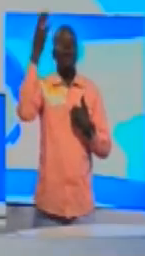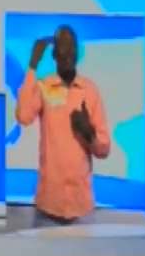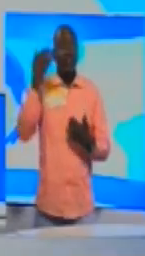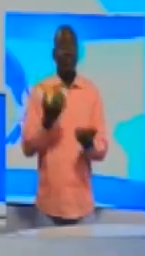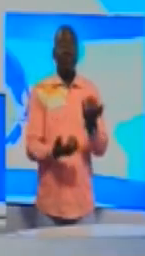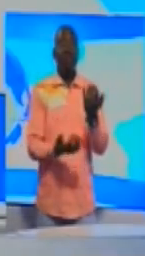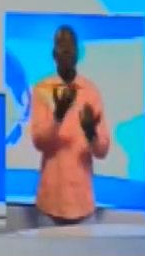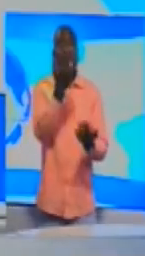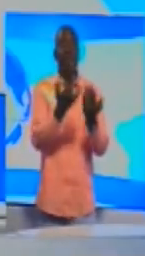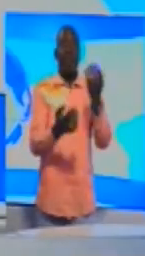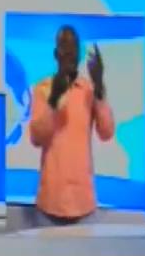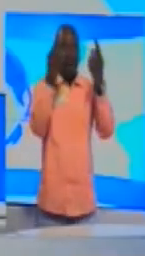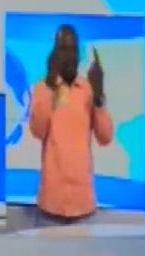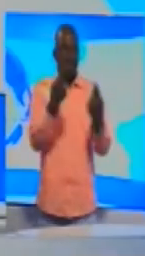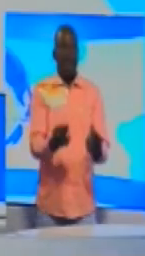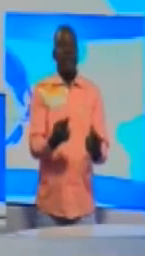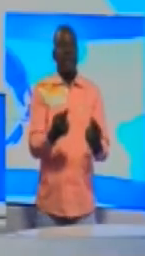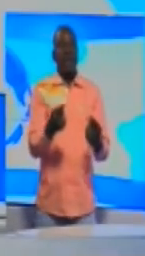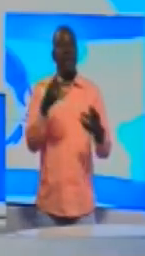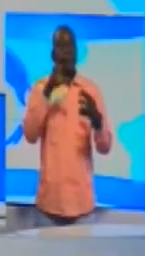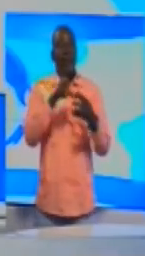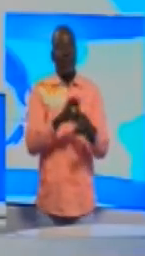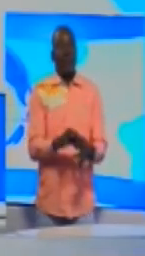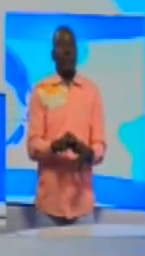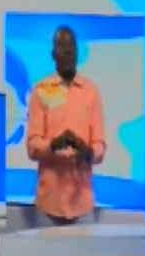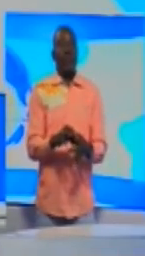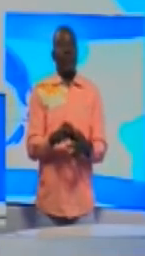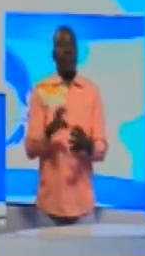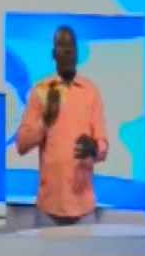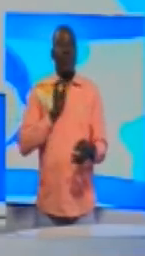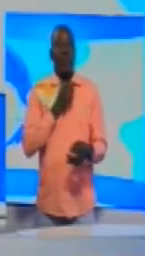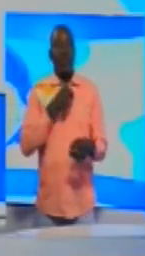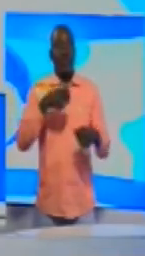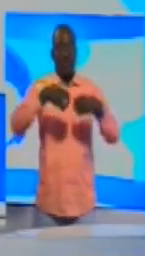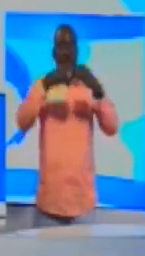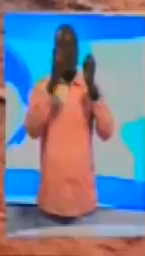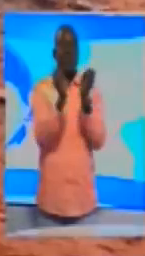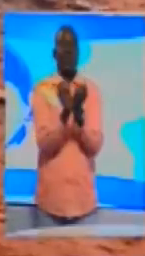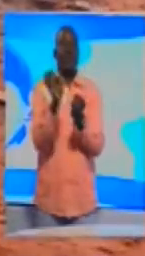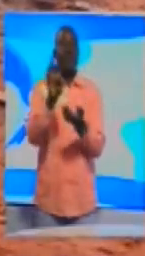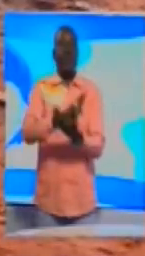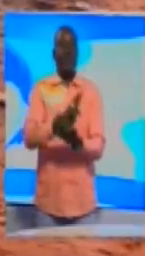en présence de nos reporters Kassoum Milogo et Karim Sissé.